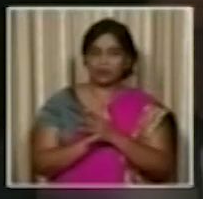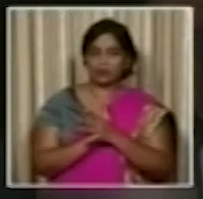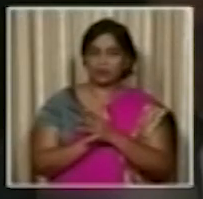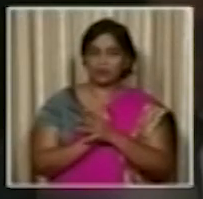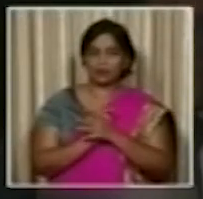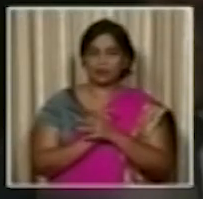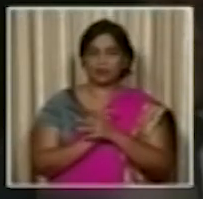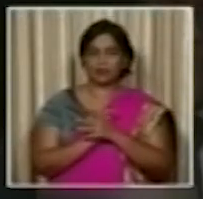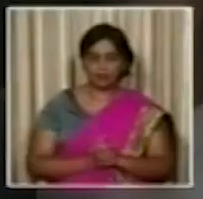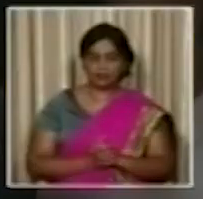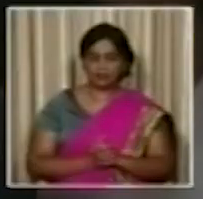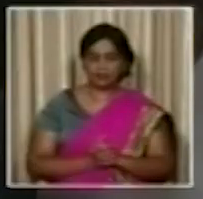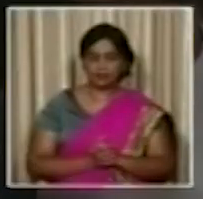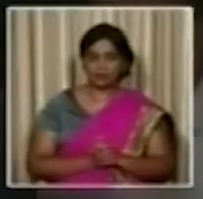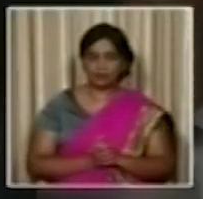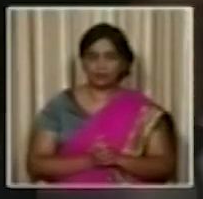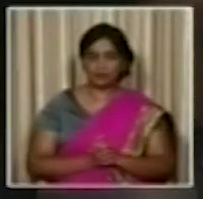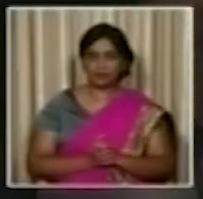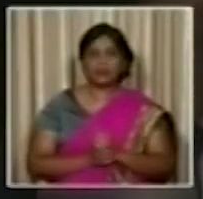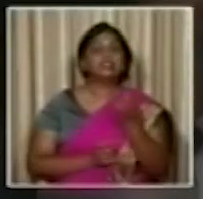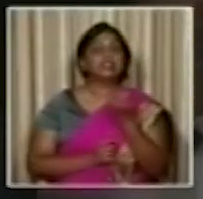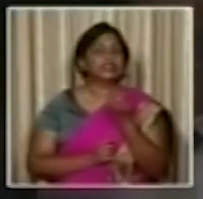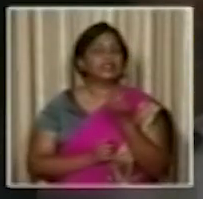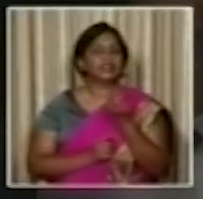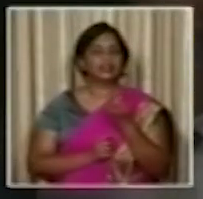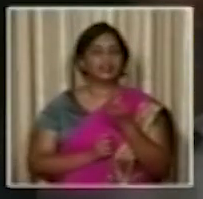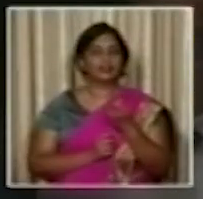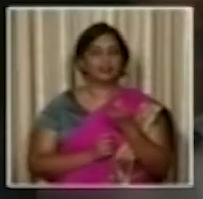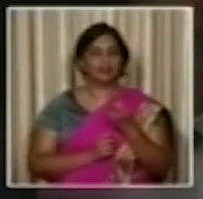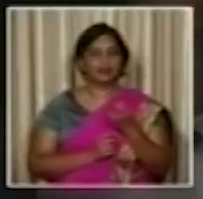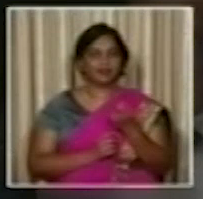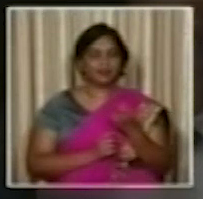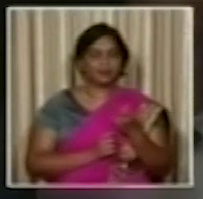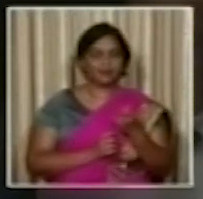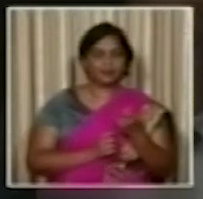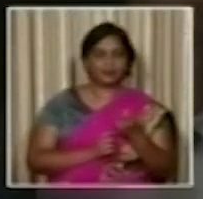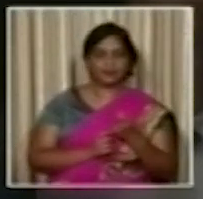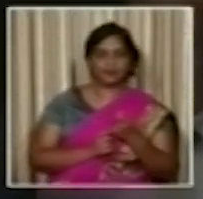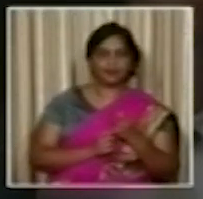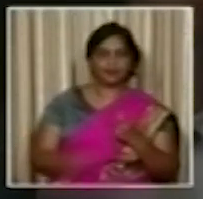ஆட்சேபனையும்